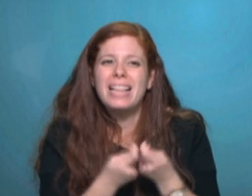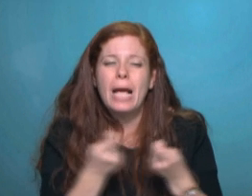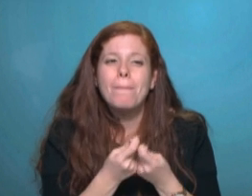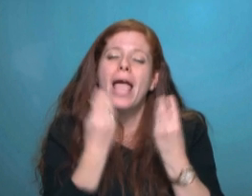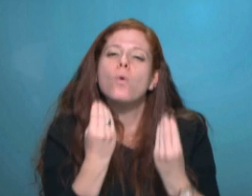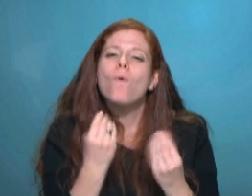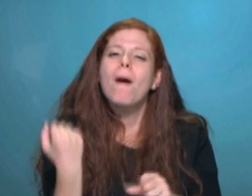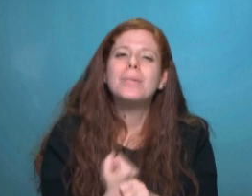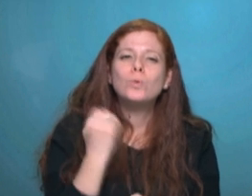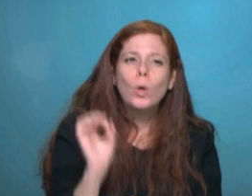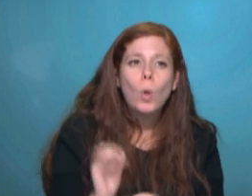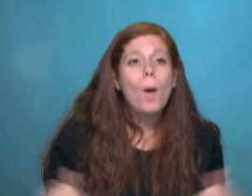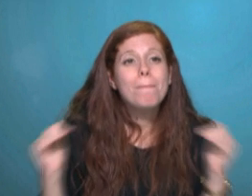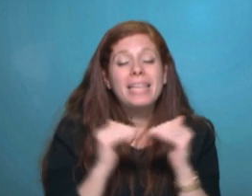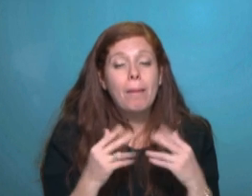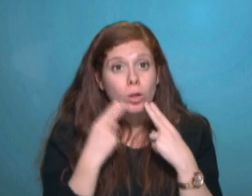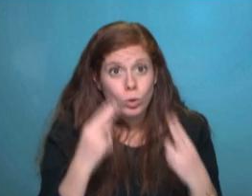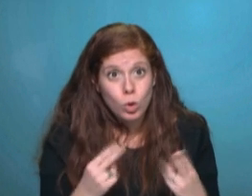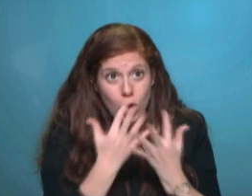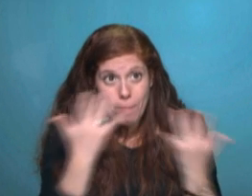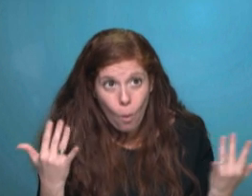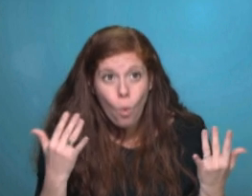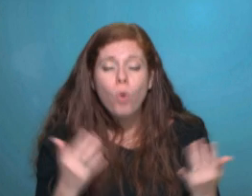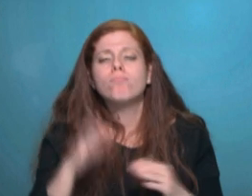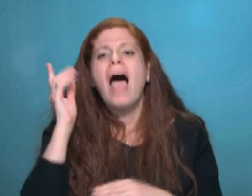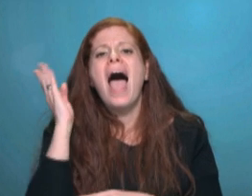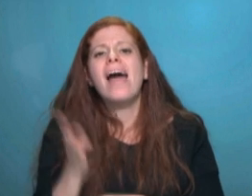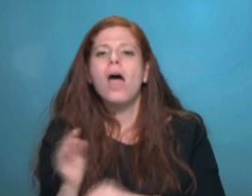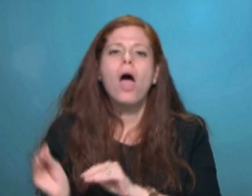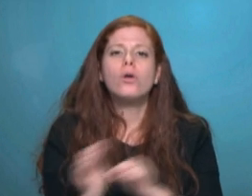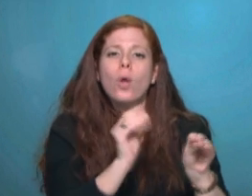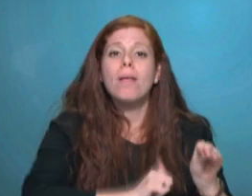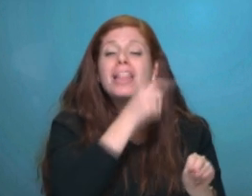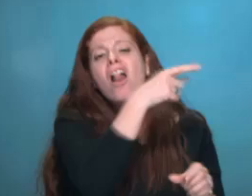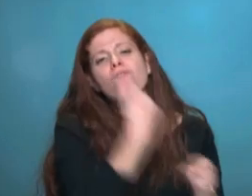בהתאם לתוצאות הבירור, מועברות הנחיות למנהל הגנזך, והוא פועל בהתאם.